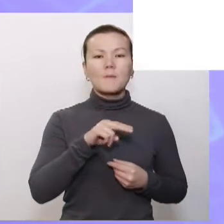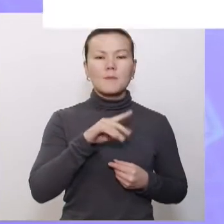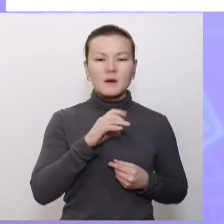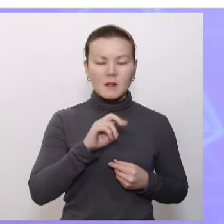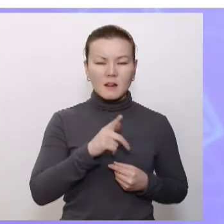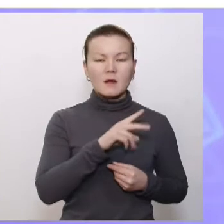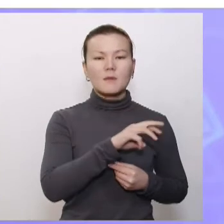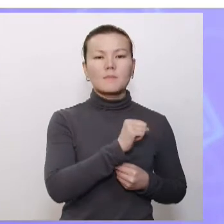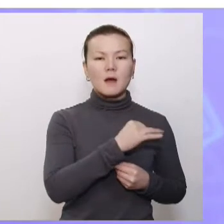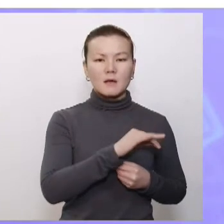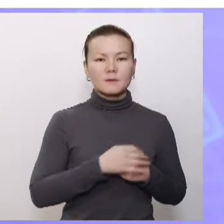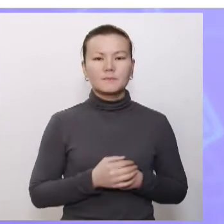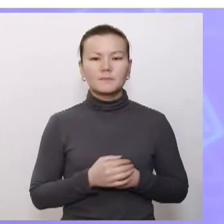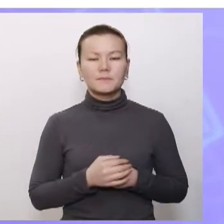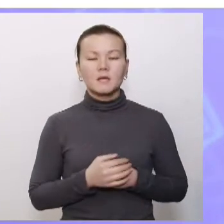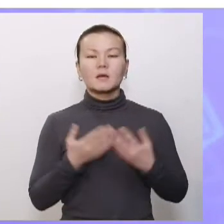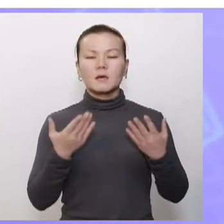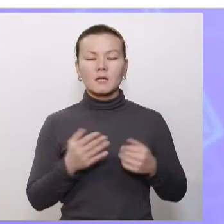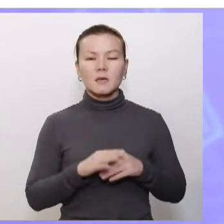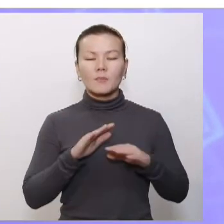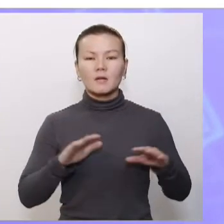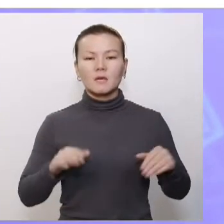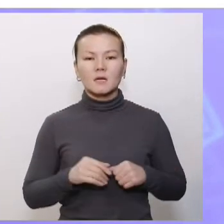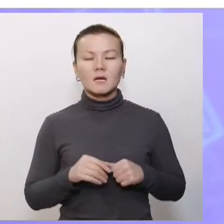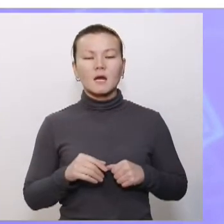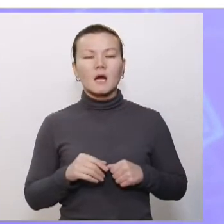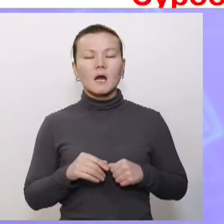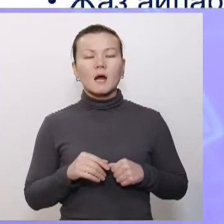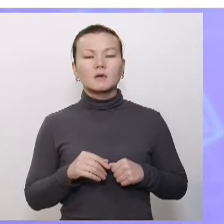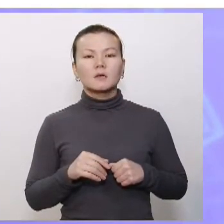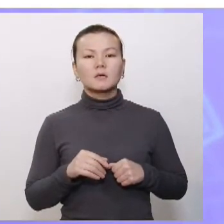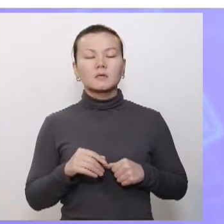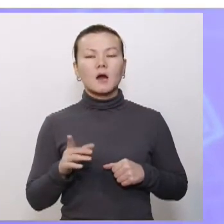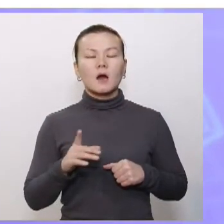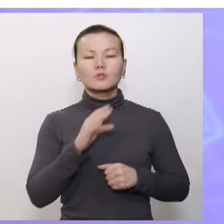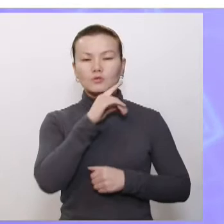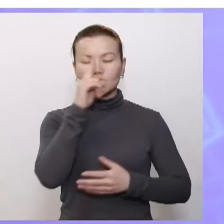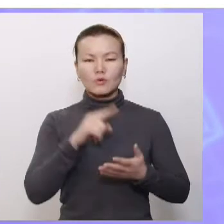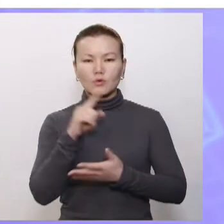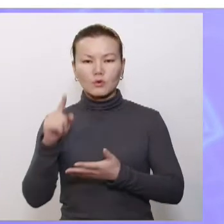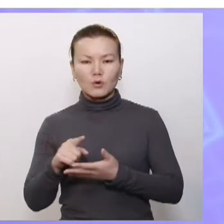Кана балдар, текст боюнча суроолорго жооп бергиле.